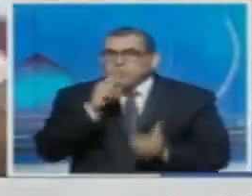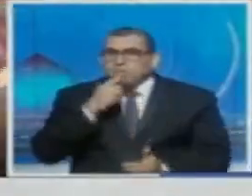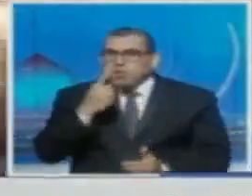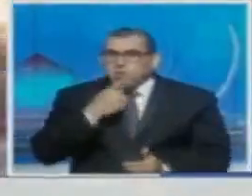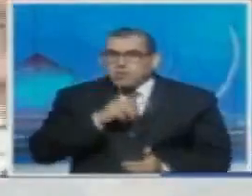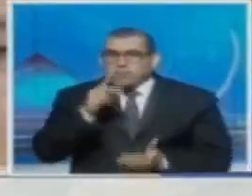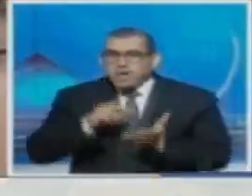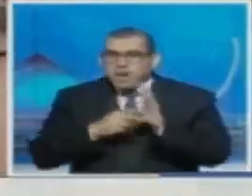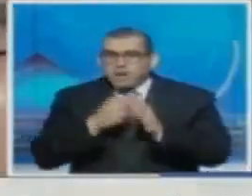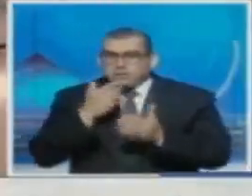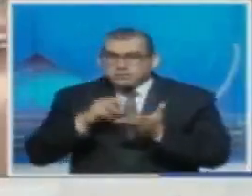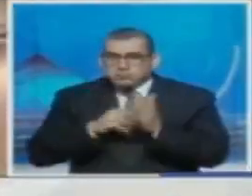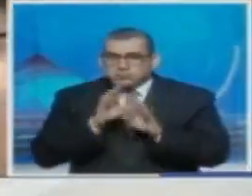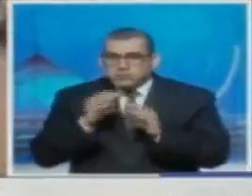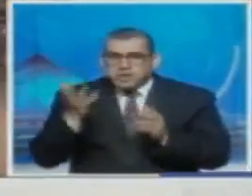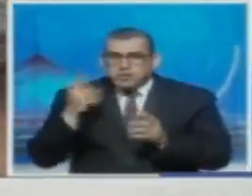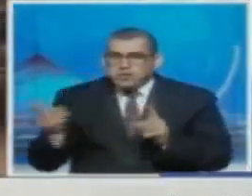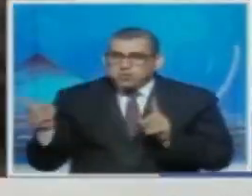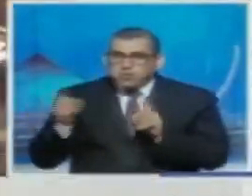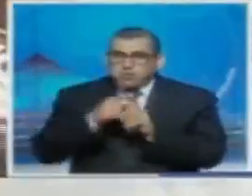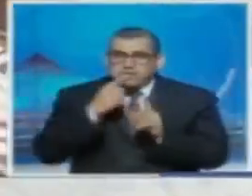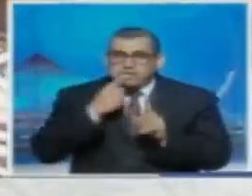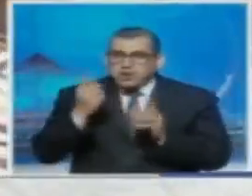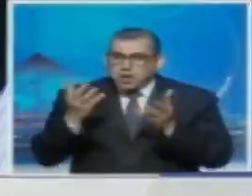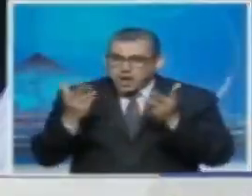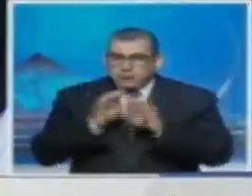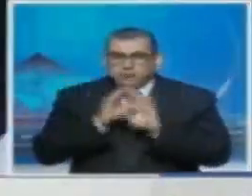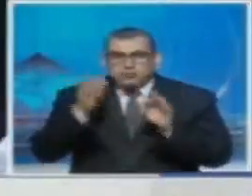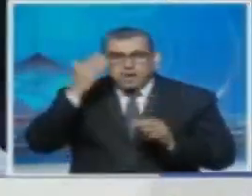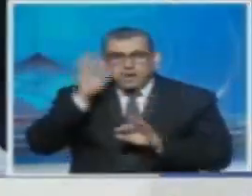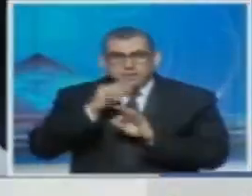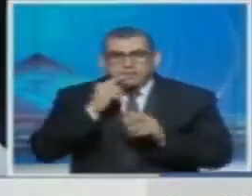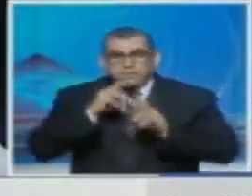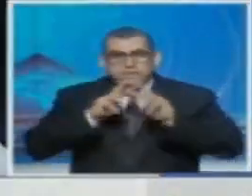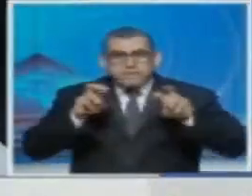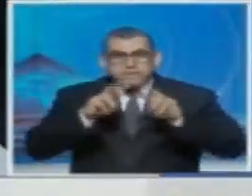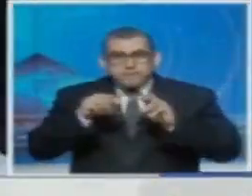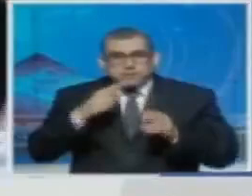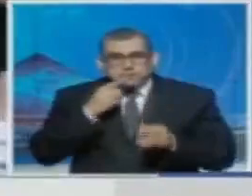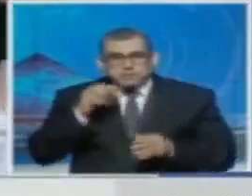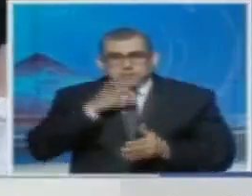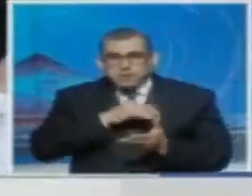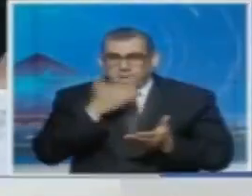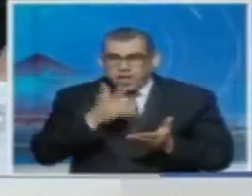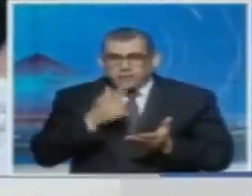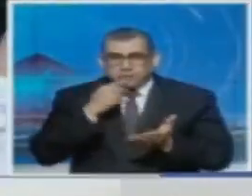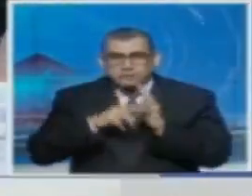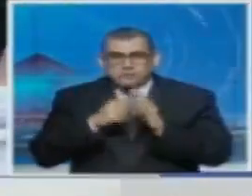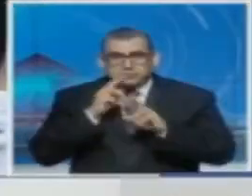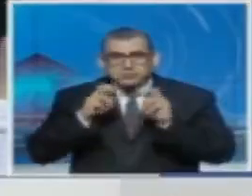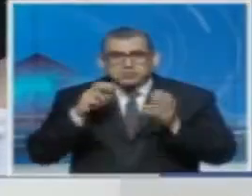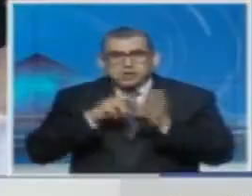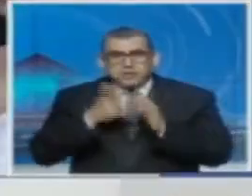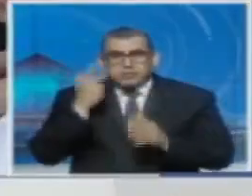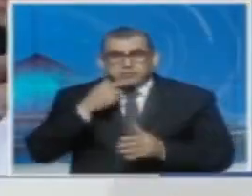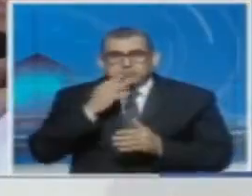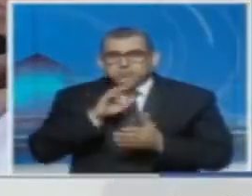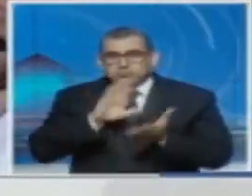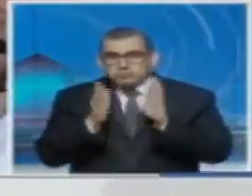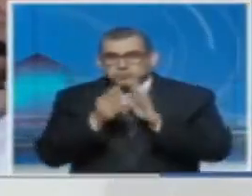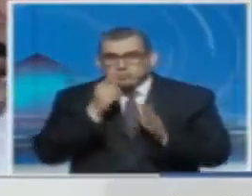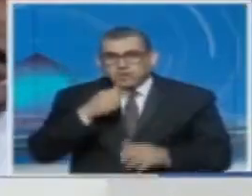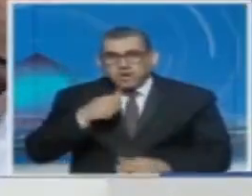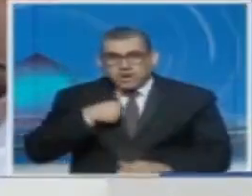قاموا بتحصيله على مدار عام دراسي كامل. الضغط طبعا ما بيجيبش نتيجة، والولاد ممكن يعملوا العكس تماما.